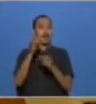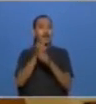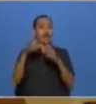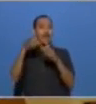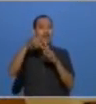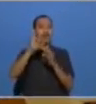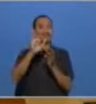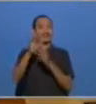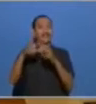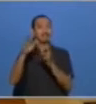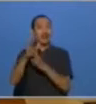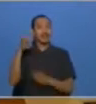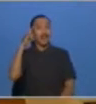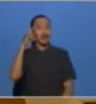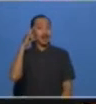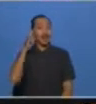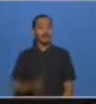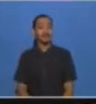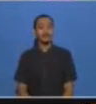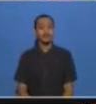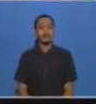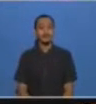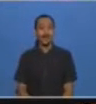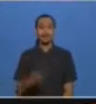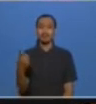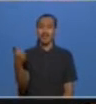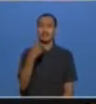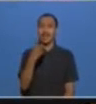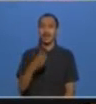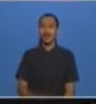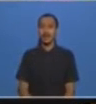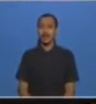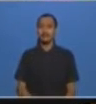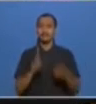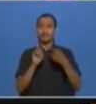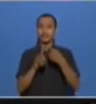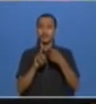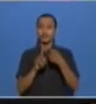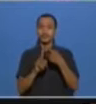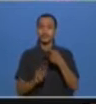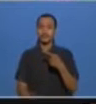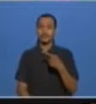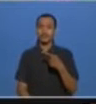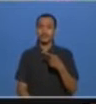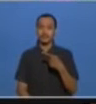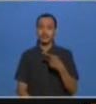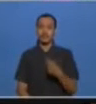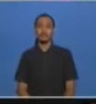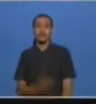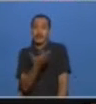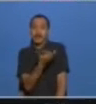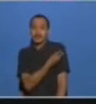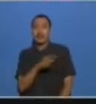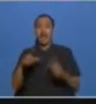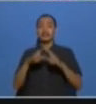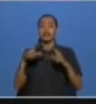Pak Ngatiman. Monggo, silahkan Bapak. Itu mau tanya, kalau vaksin pertama itu saya AstraZeneca.